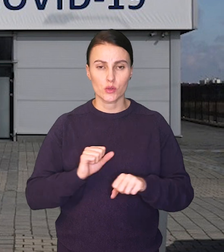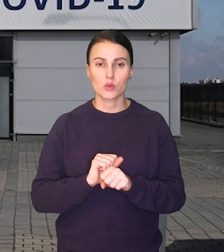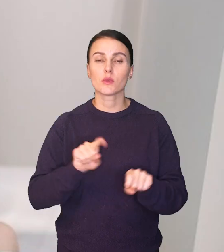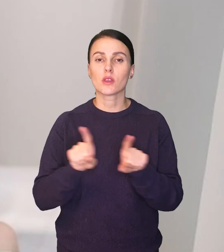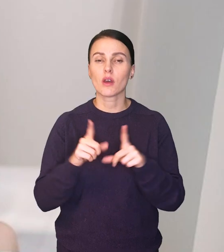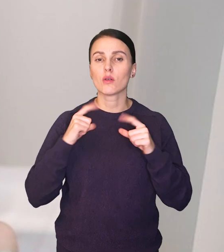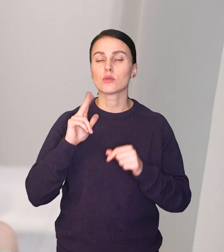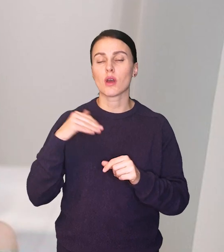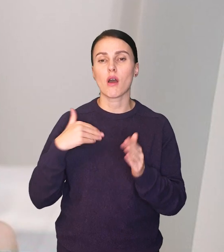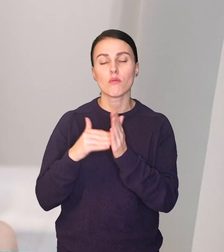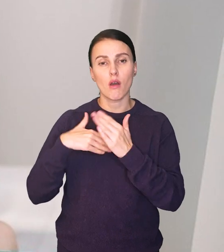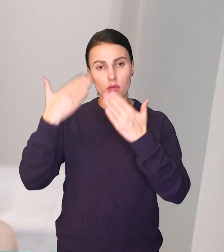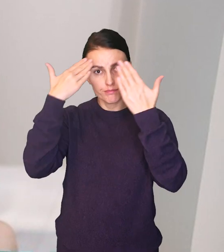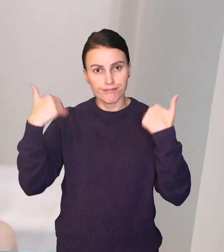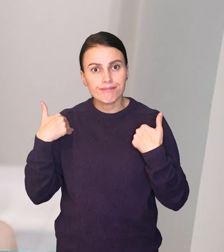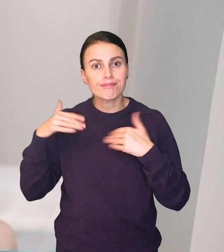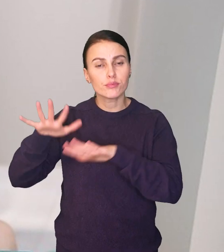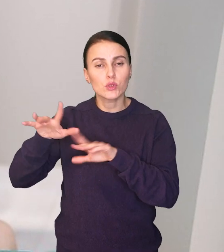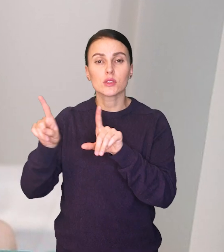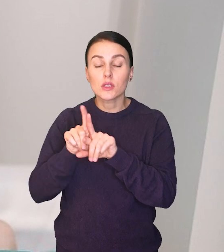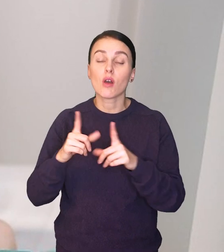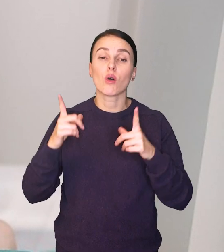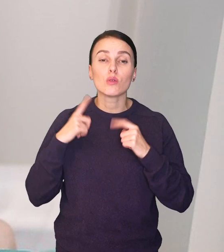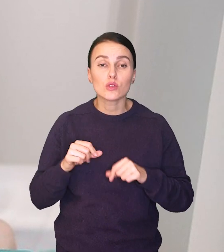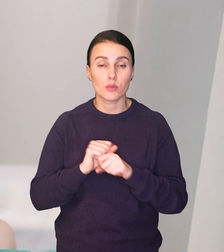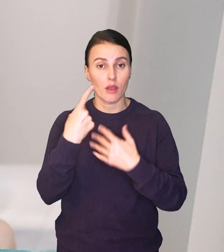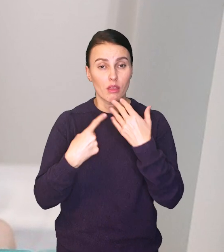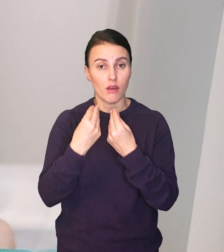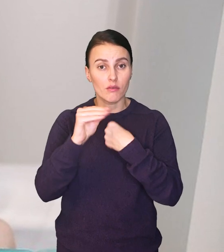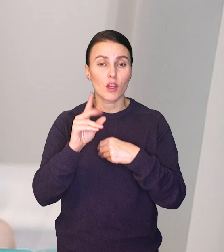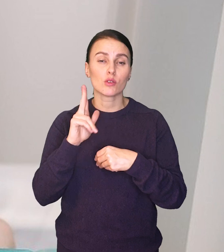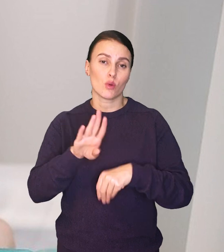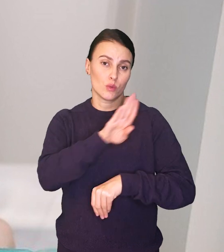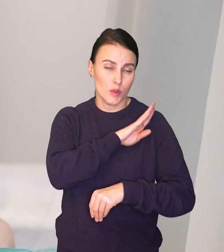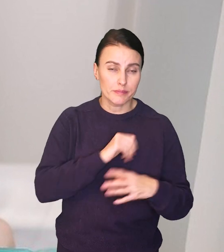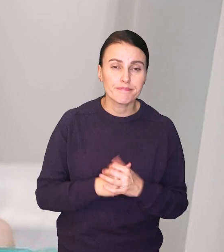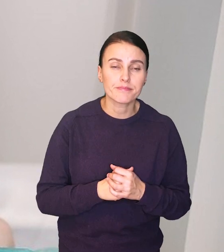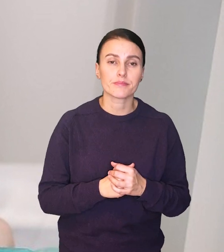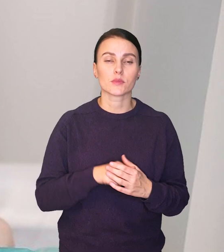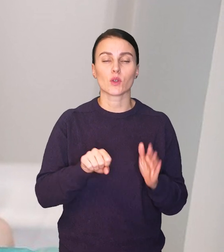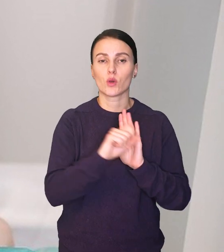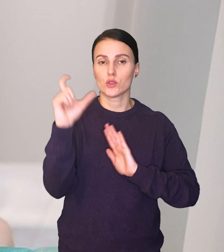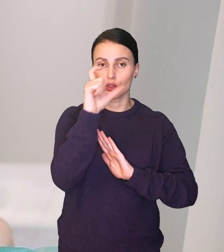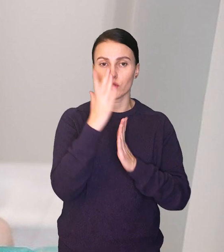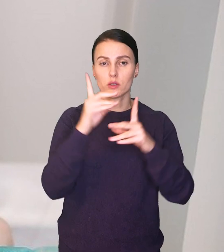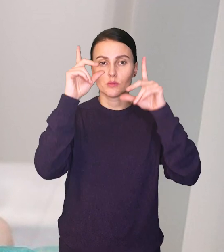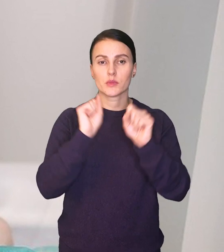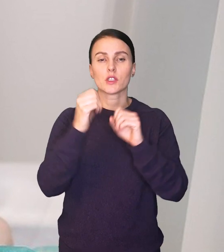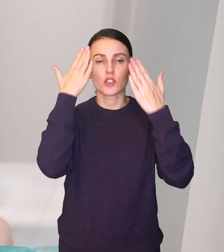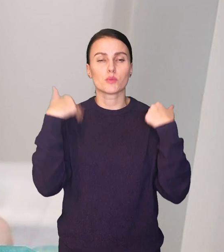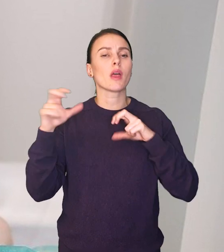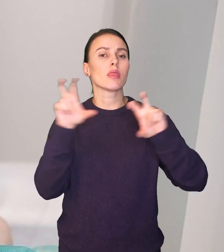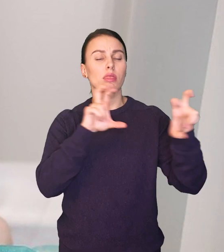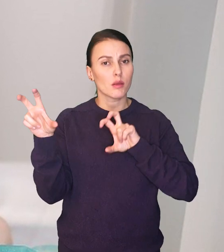pacjentów wymagających hospitalizacji, a także niestety takich, którzy walkę z koronawirusem przegrywają. Od czwartku działalność